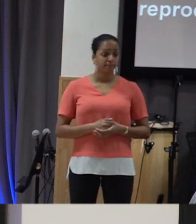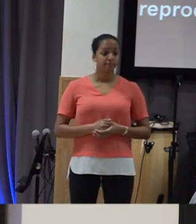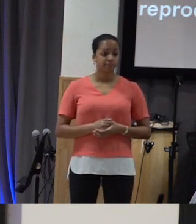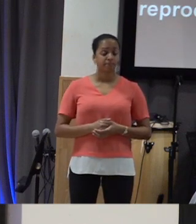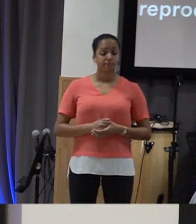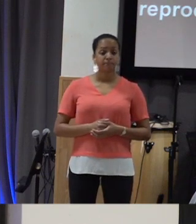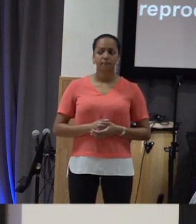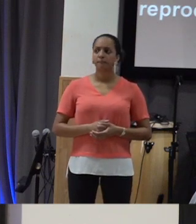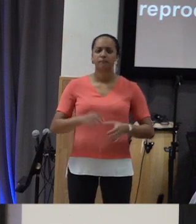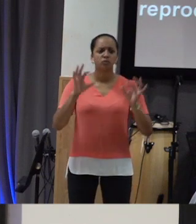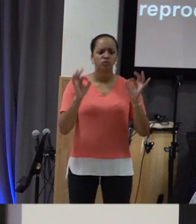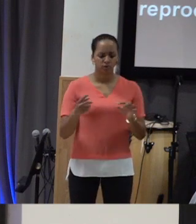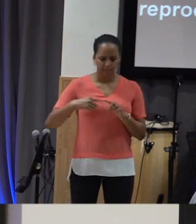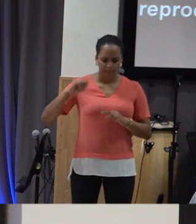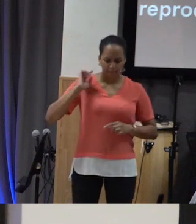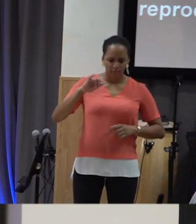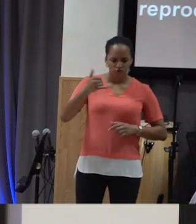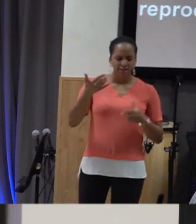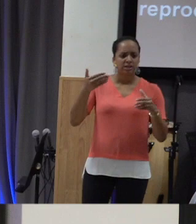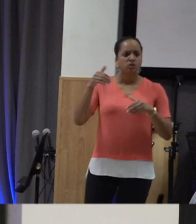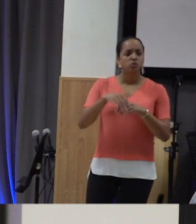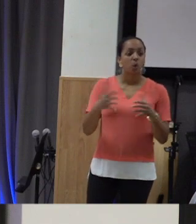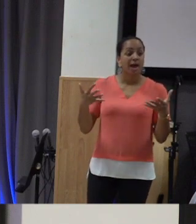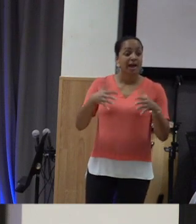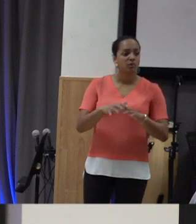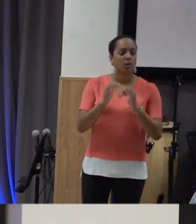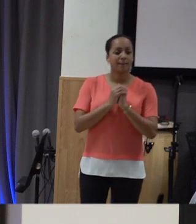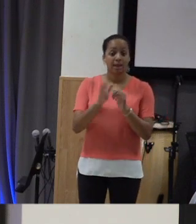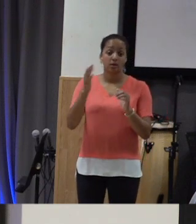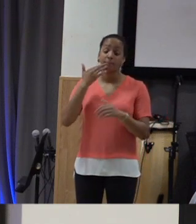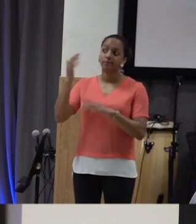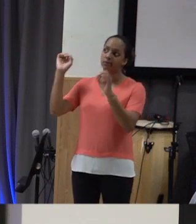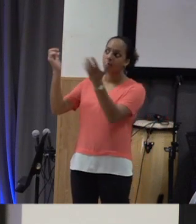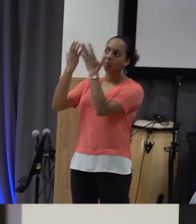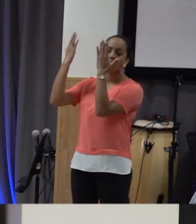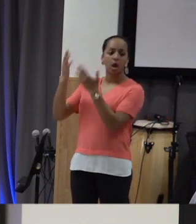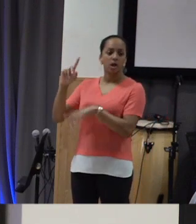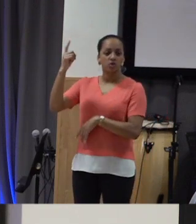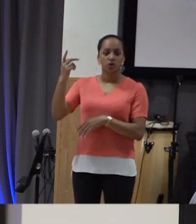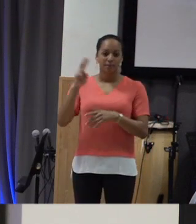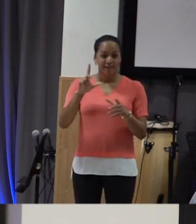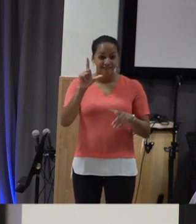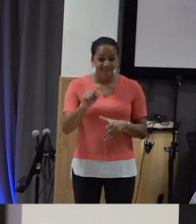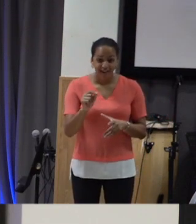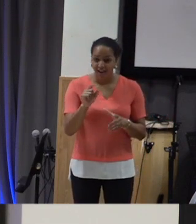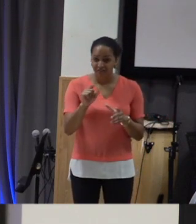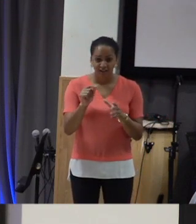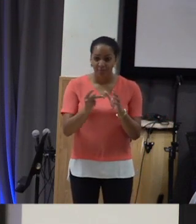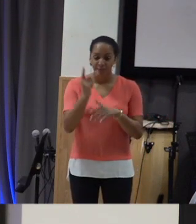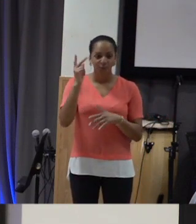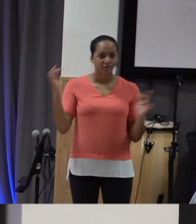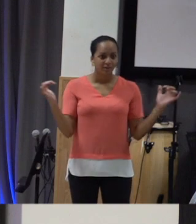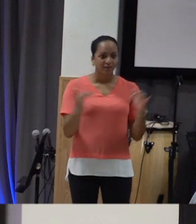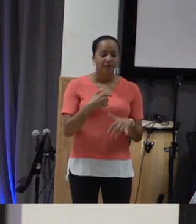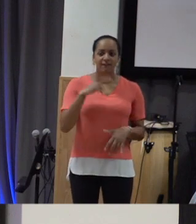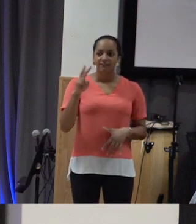Un jeudi soir, pendant notre réunion de prière, gloire à Dieu, parce que la semaine dernière, jeudi dernier, nous étions une vingtaine. Vraiment, soyez bénis. Et venez comme ça, c'est